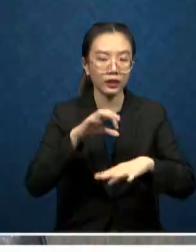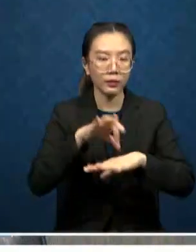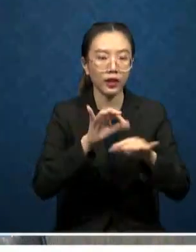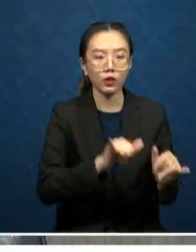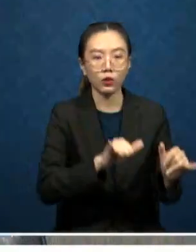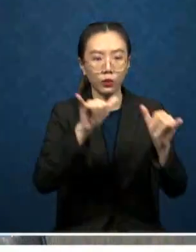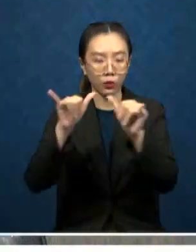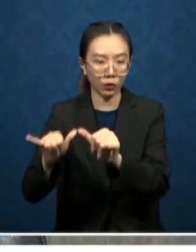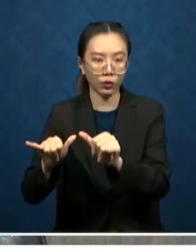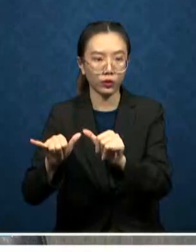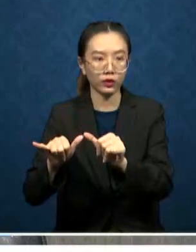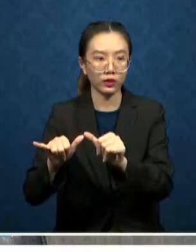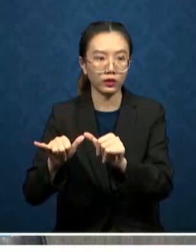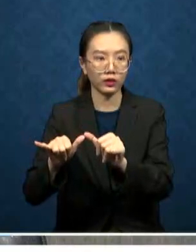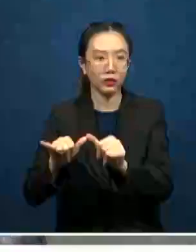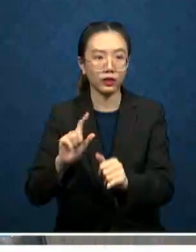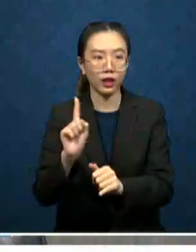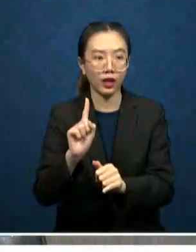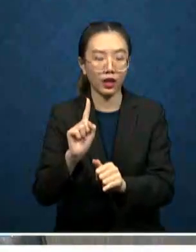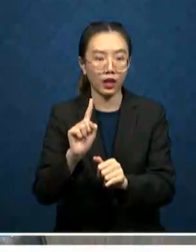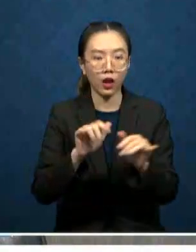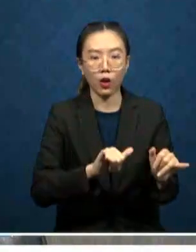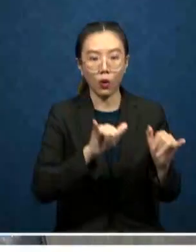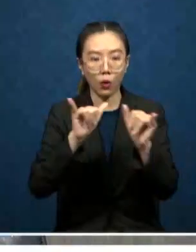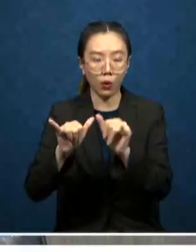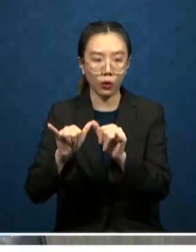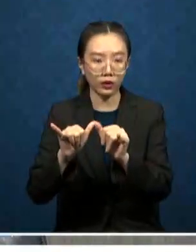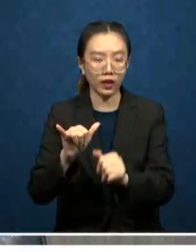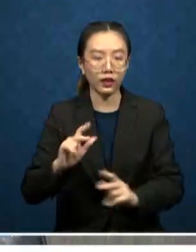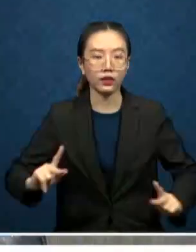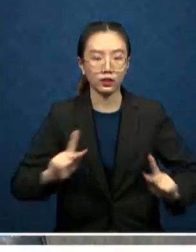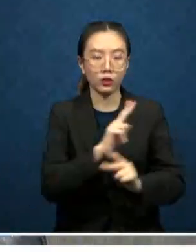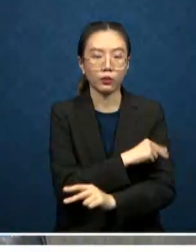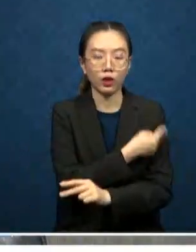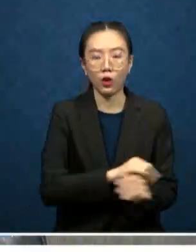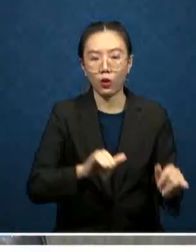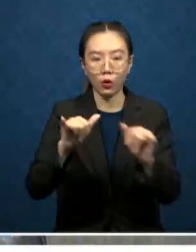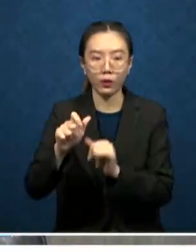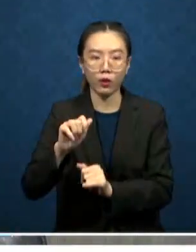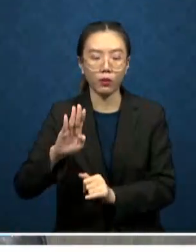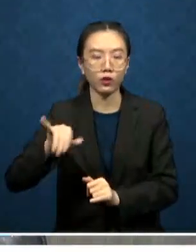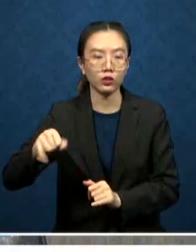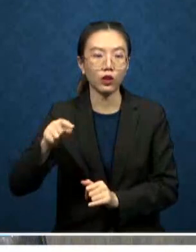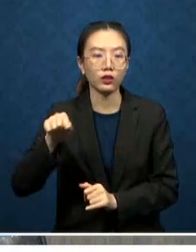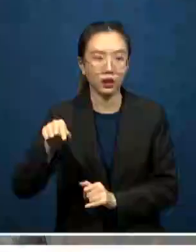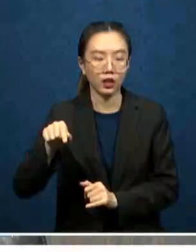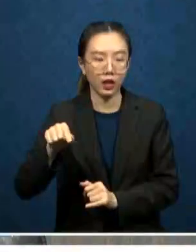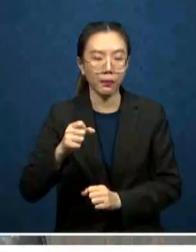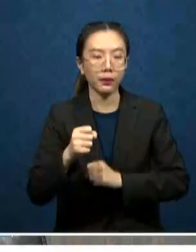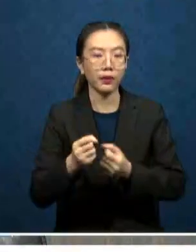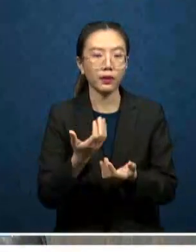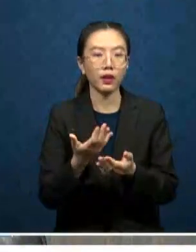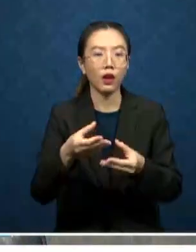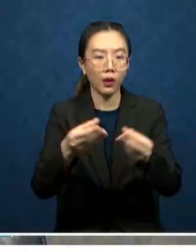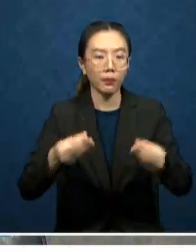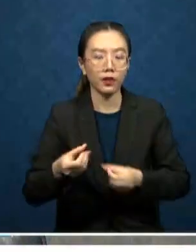ก็รพสตไปสู่อบจจากกระทรวงสาธารสุขตรงงนี้เนี่ยมันไม่ได้เป็นรายงานปี 65แต่มันจะ